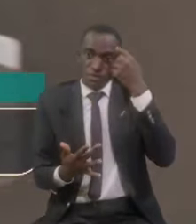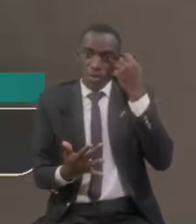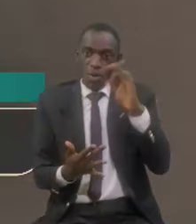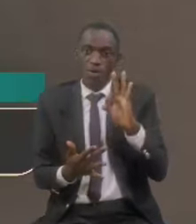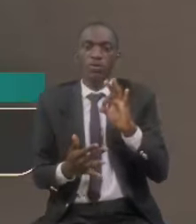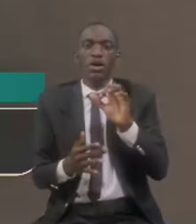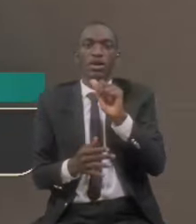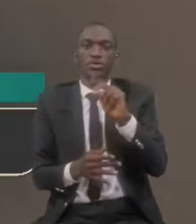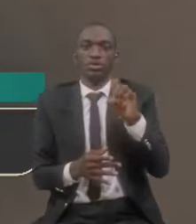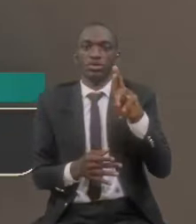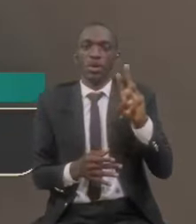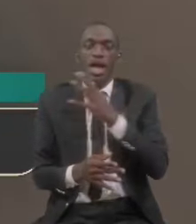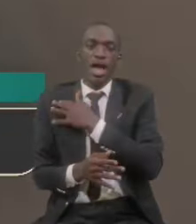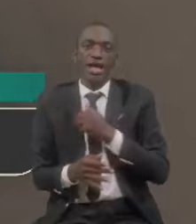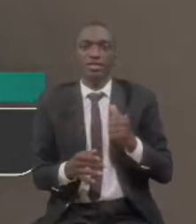Quatrièmement,